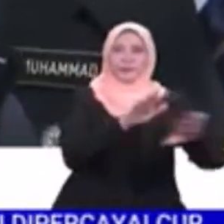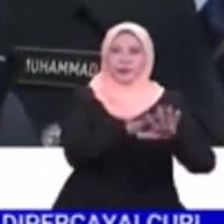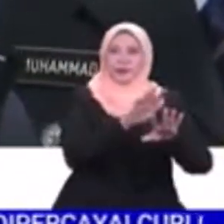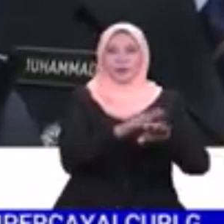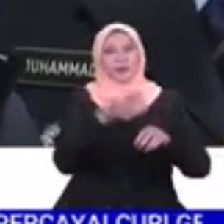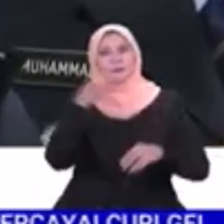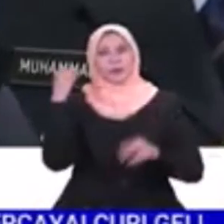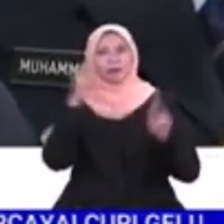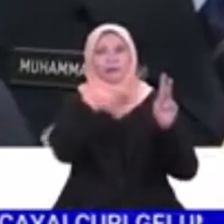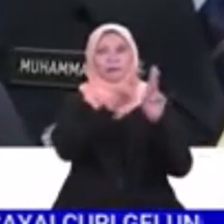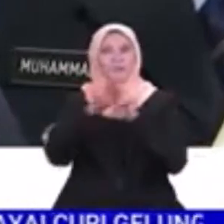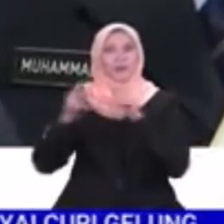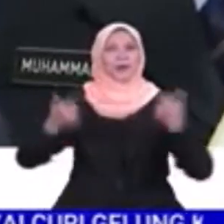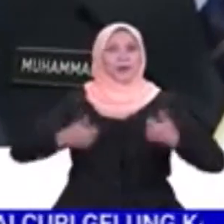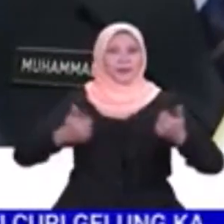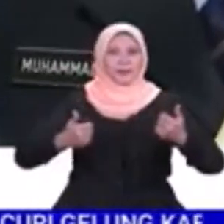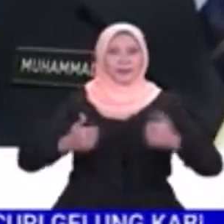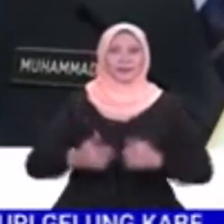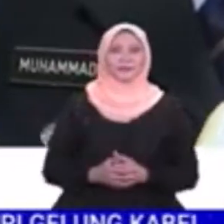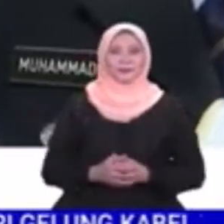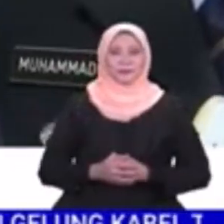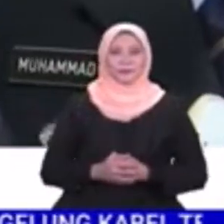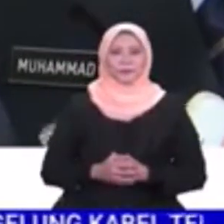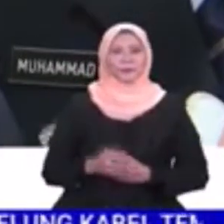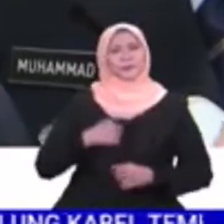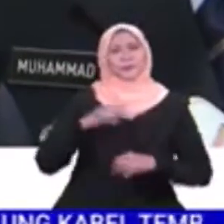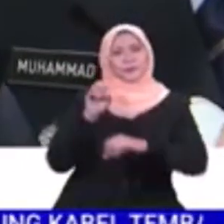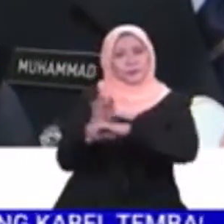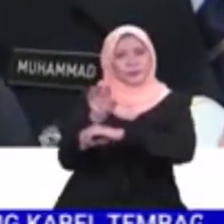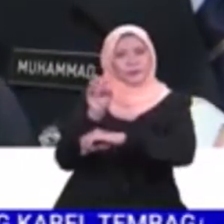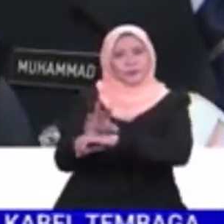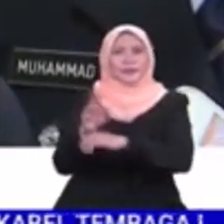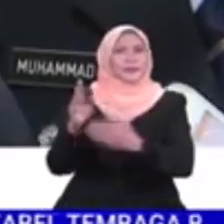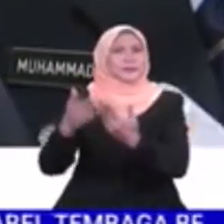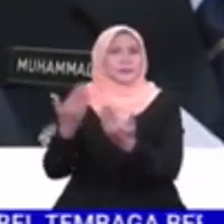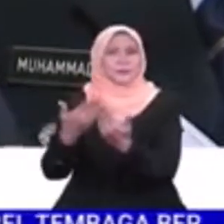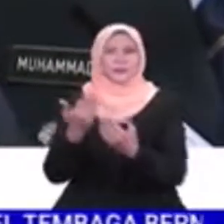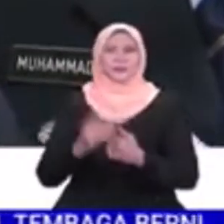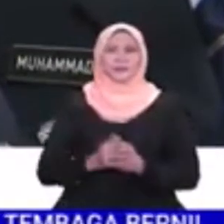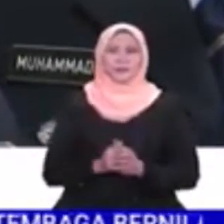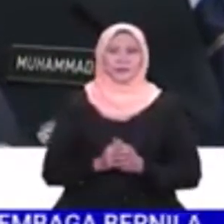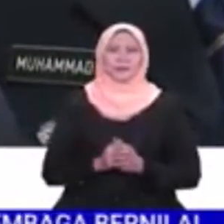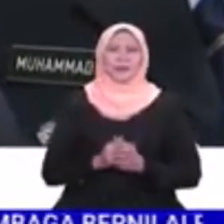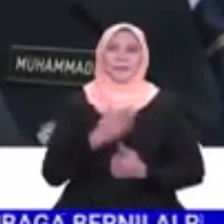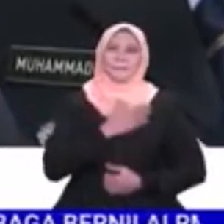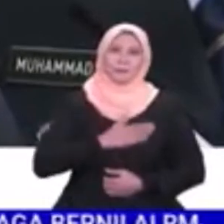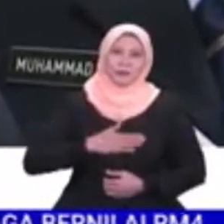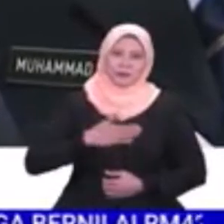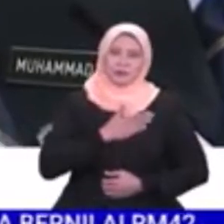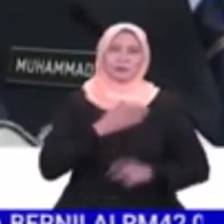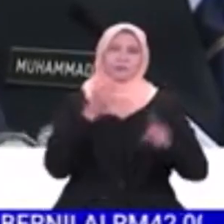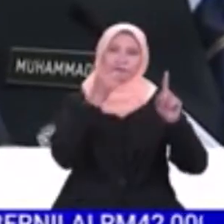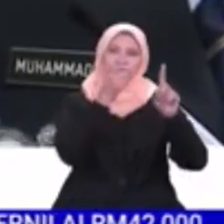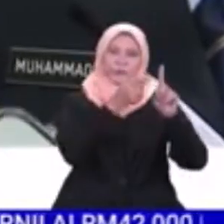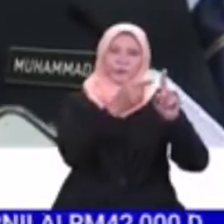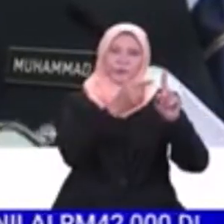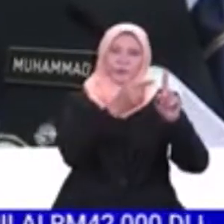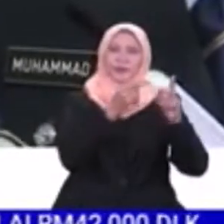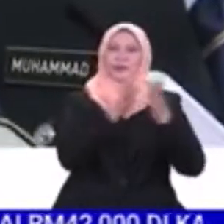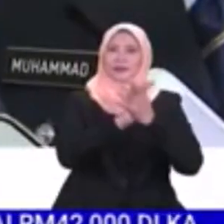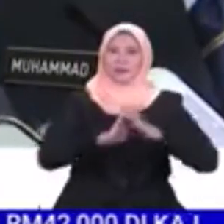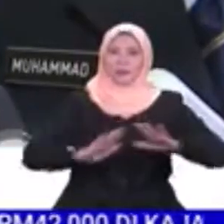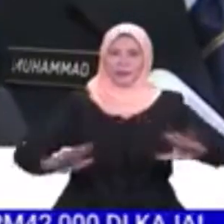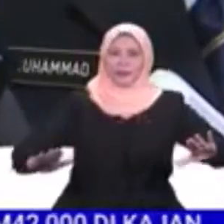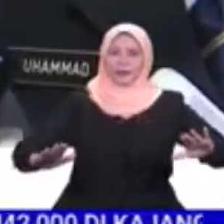Okey, orang nak balik kampung, raya dan sebagainya. Pesan saya simple saja. Patuhi yang berkereta, patuhi keselamatan